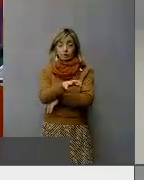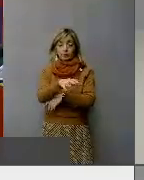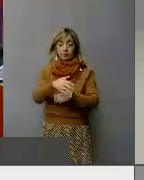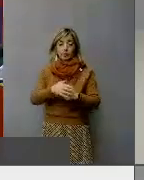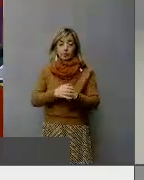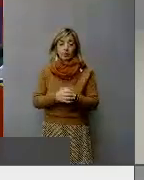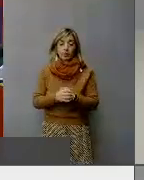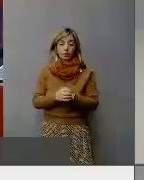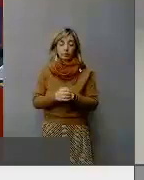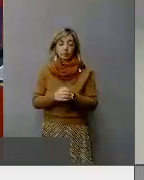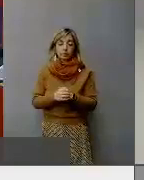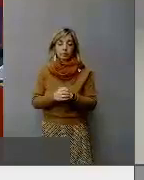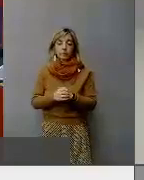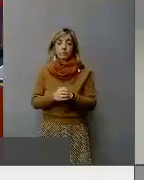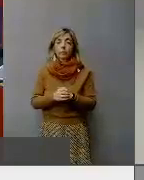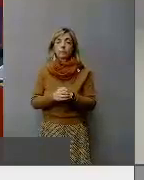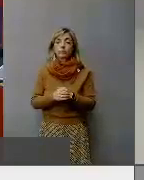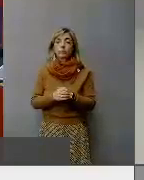modo